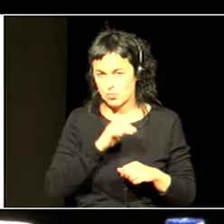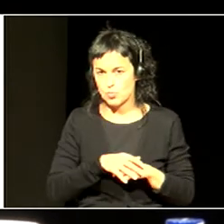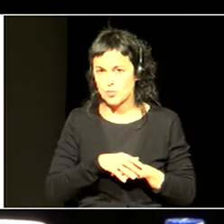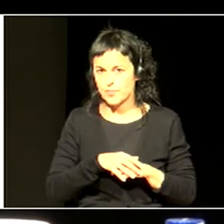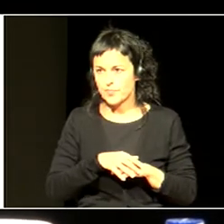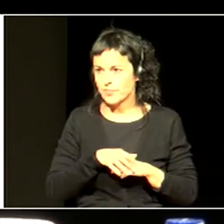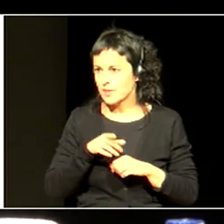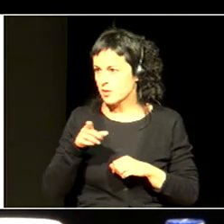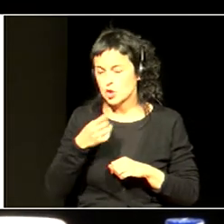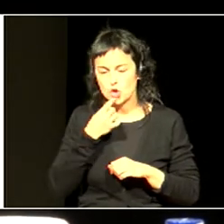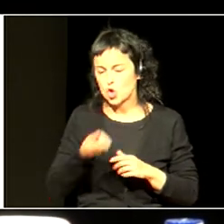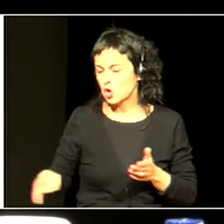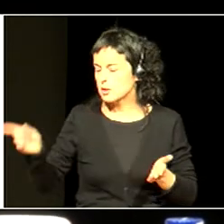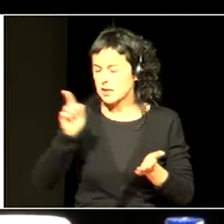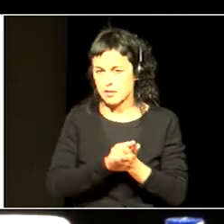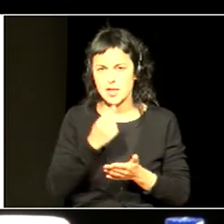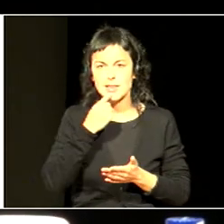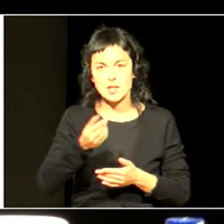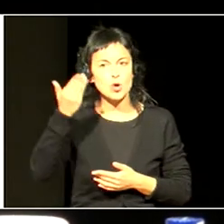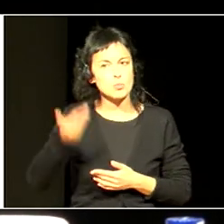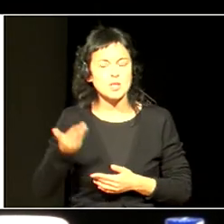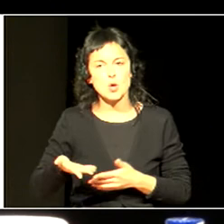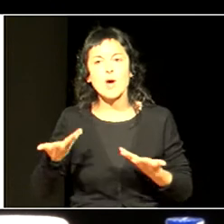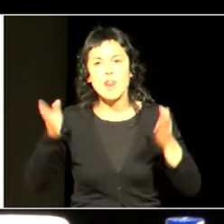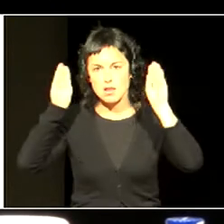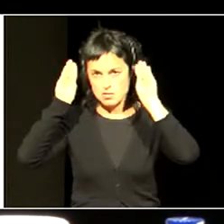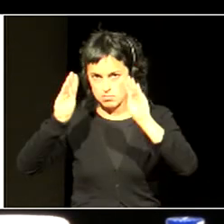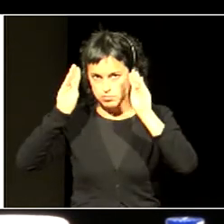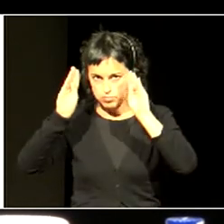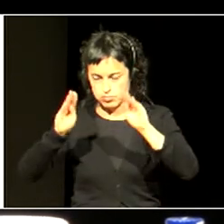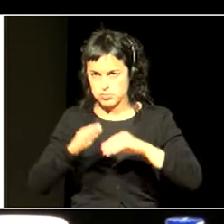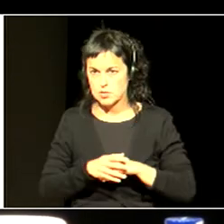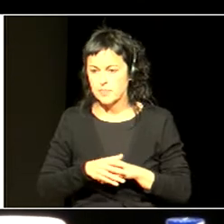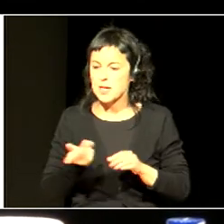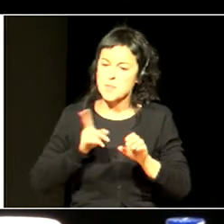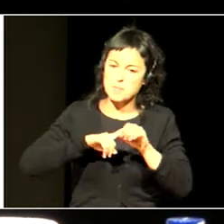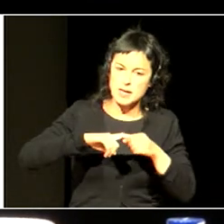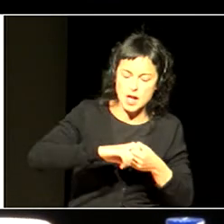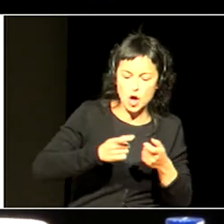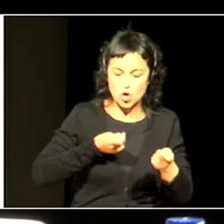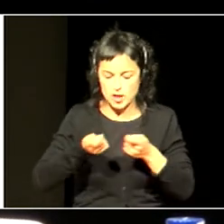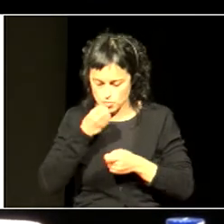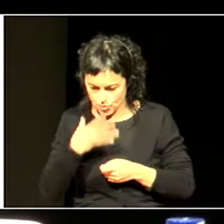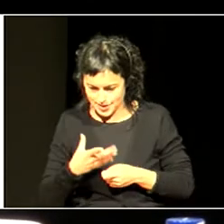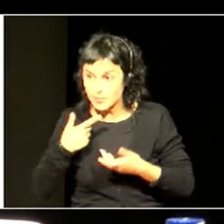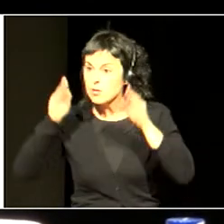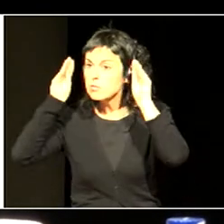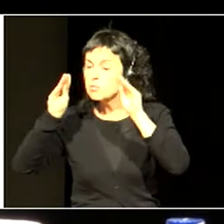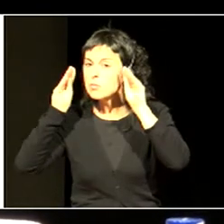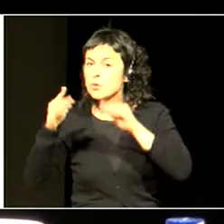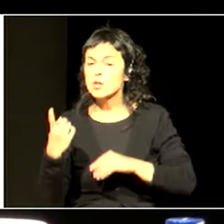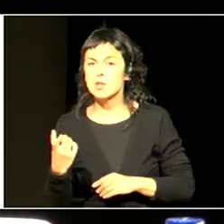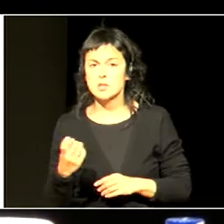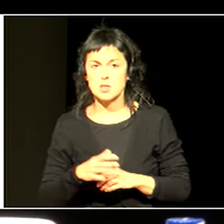super barriro dino, garrantzitsua da, prestakuntza. Ez bakarrik parte hartze eta koordinazioa, baizik eta prestakuntza. Guk